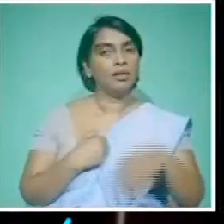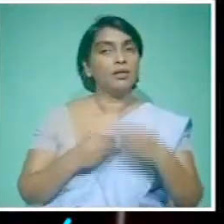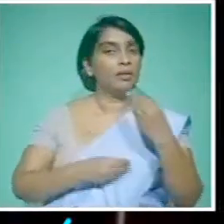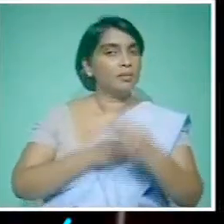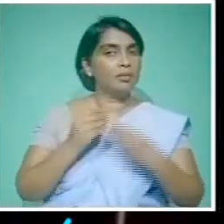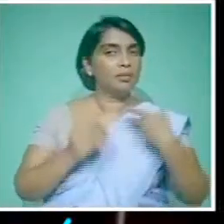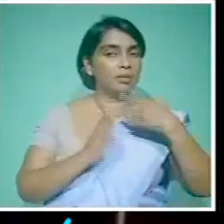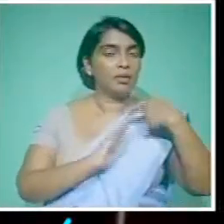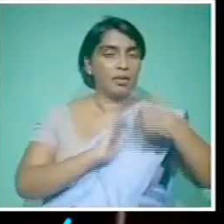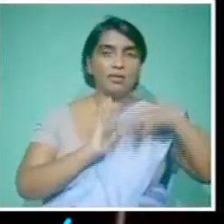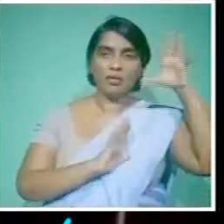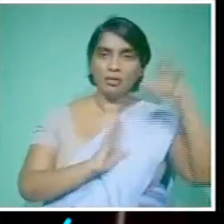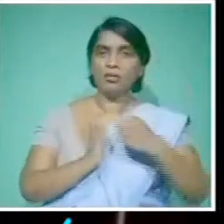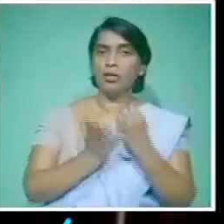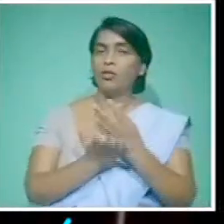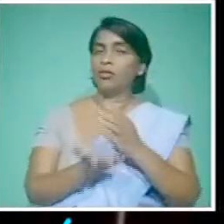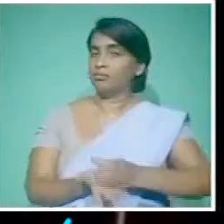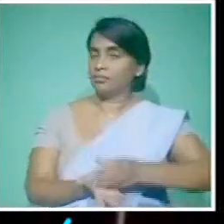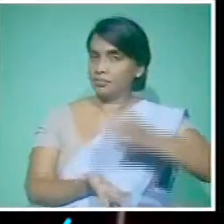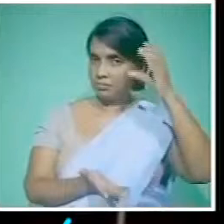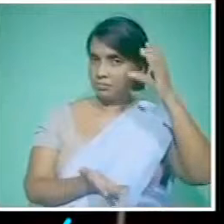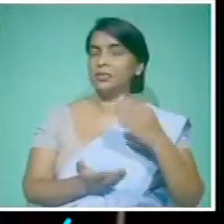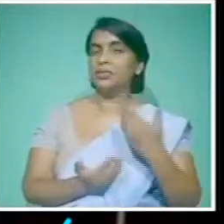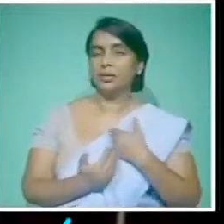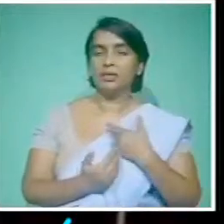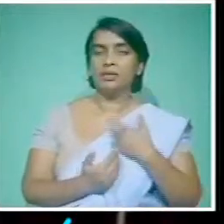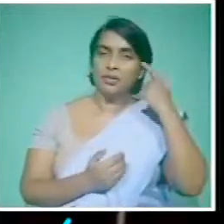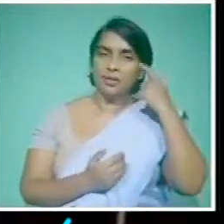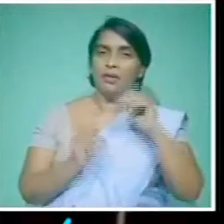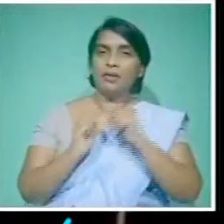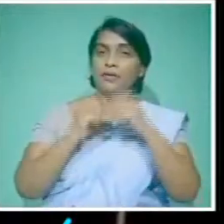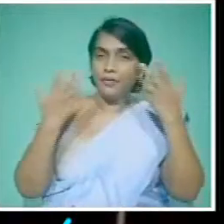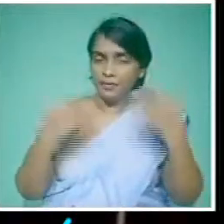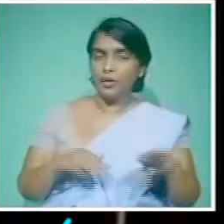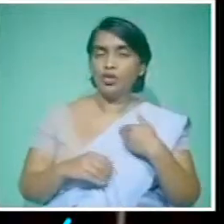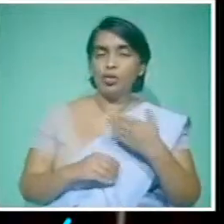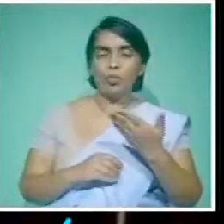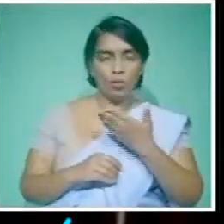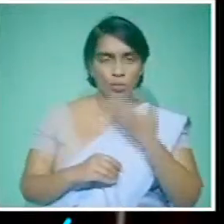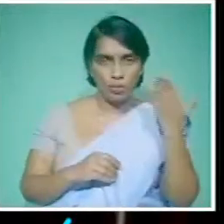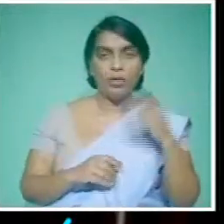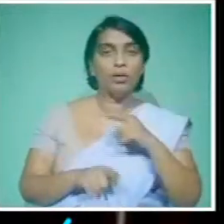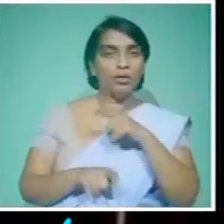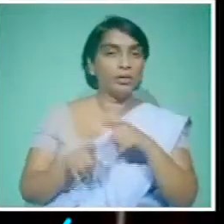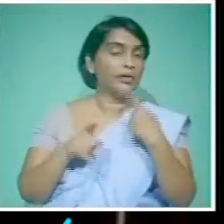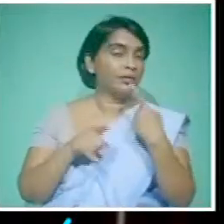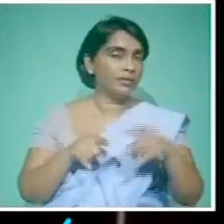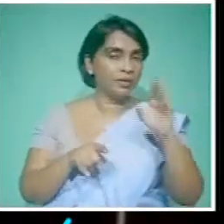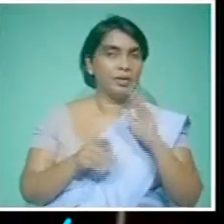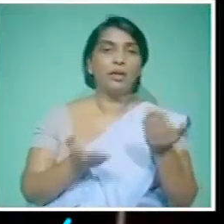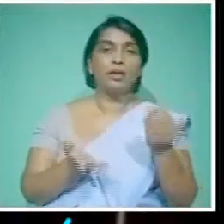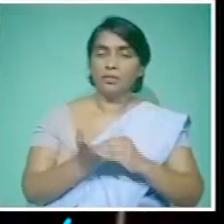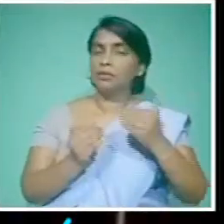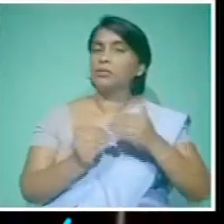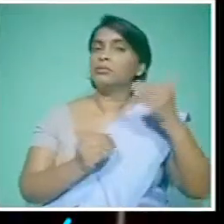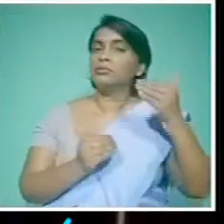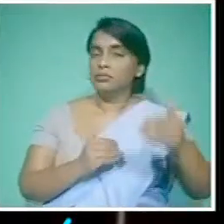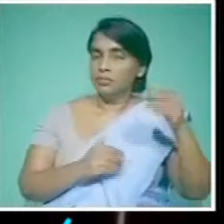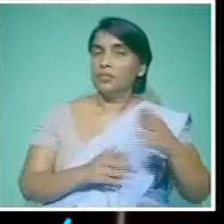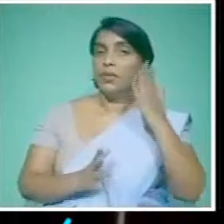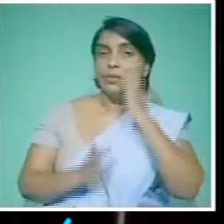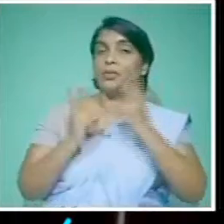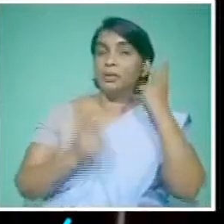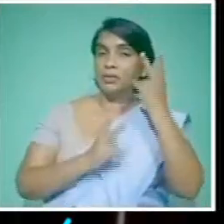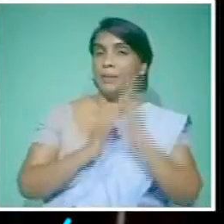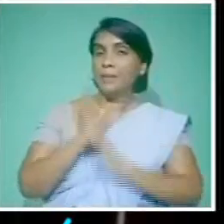ආයෝජනය ලංකාවට ගෙනාවා මේ නෙළුම් කුළුණ වෙනුවෙන්. මම හිතනවා මේක ඉවර කරගන්න අපිට පුළුවන් වෙයි. ඒක පමණක් නෙමෙයි තව ඉදිරියටත් මේ